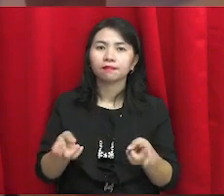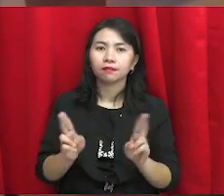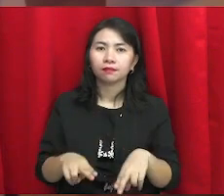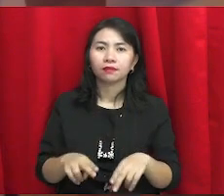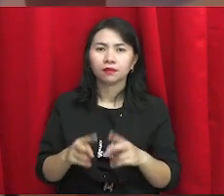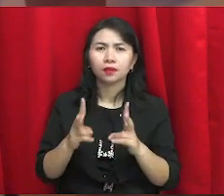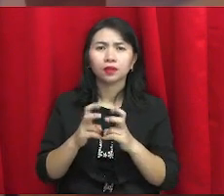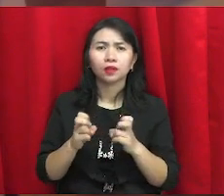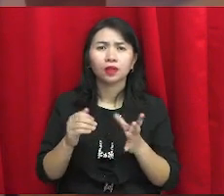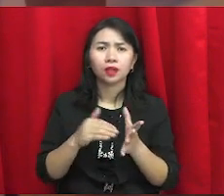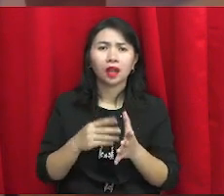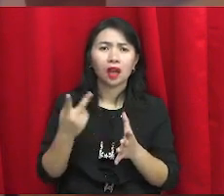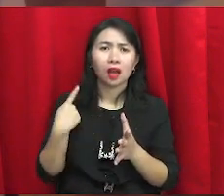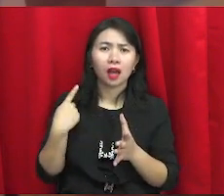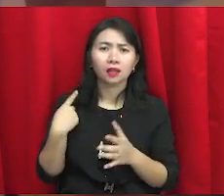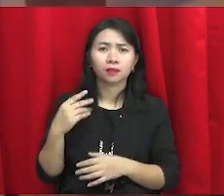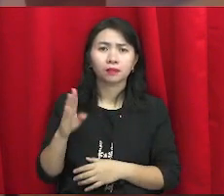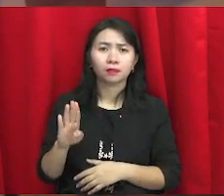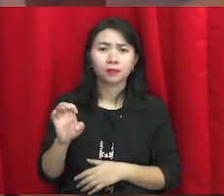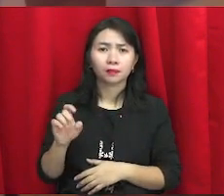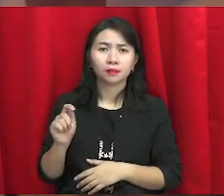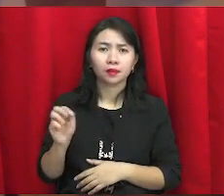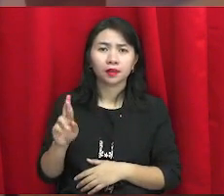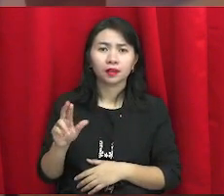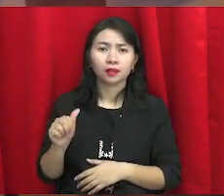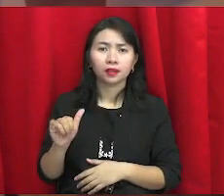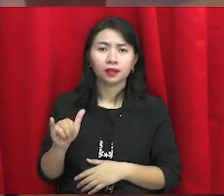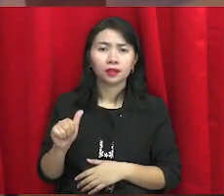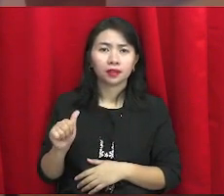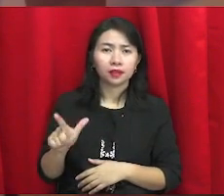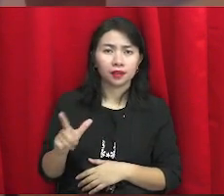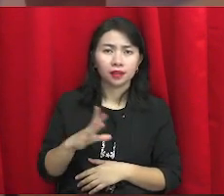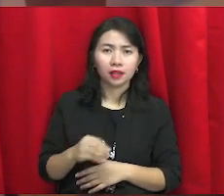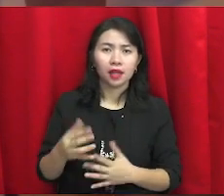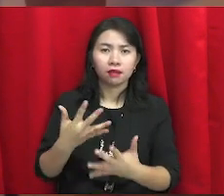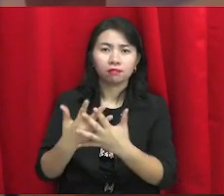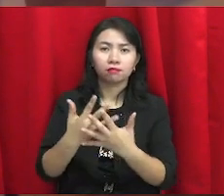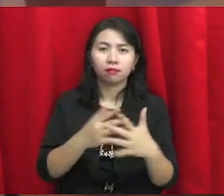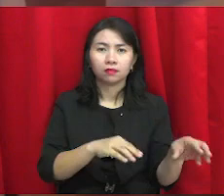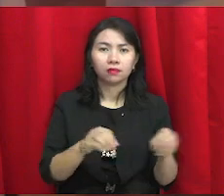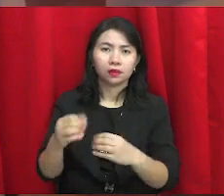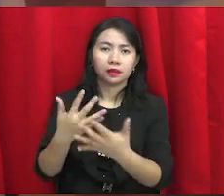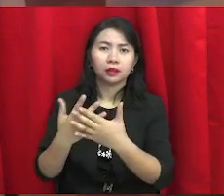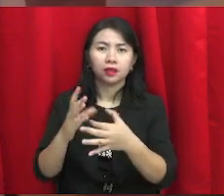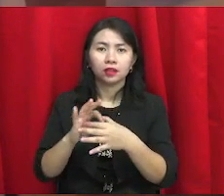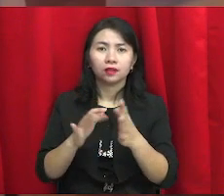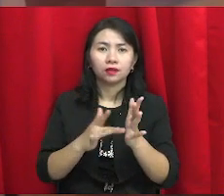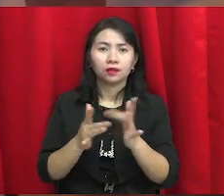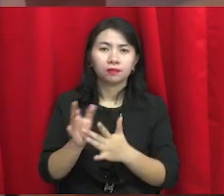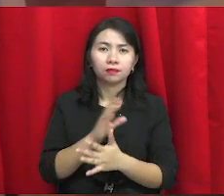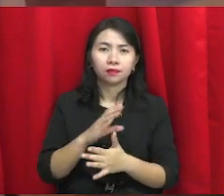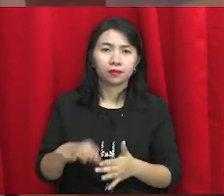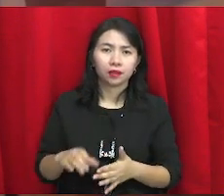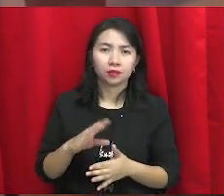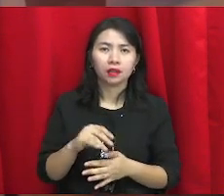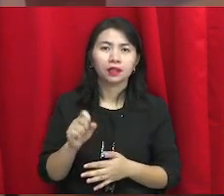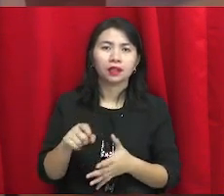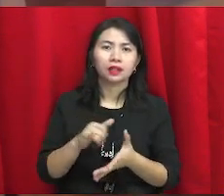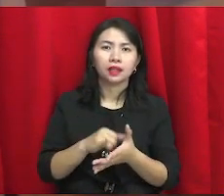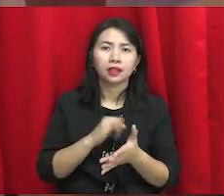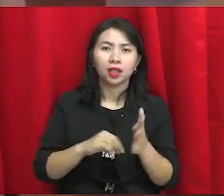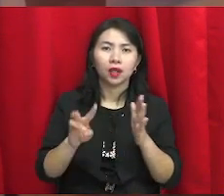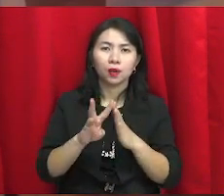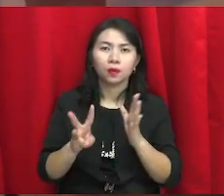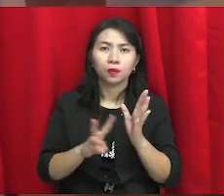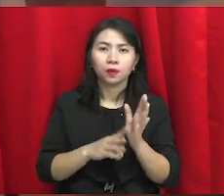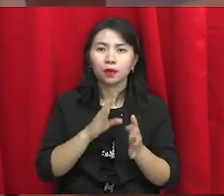na, it's about the betrayal and arrest of Jesus. Pero makikita natin dito, yung doon ay kalooban ng Diyos, thy will be done, and then makukuha